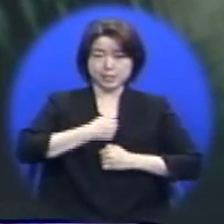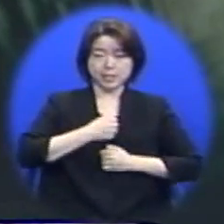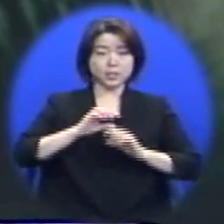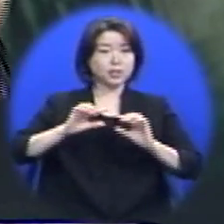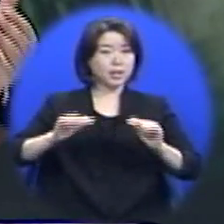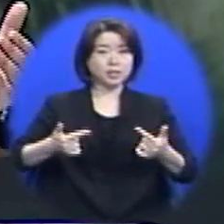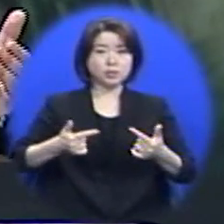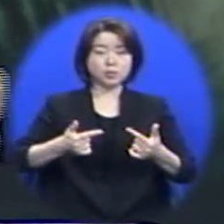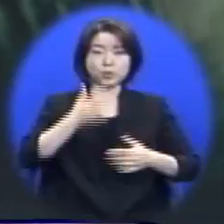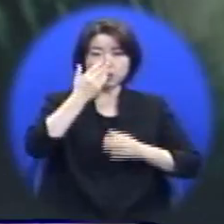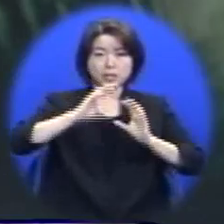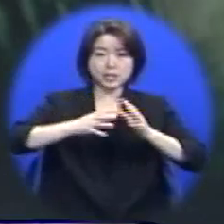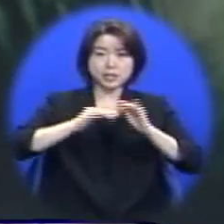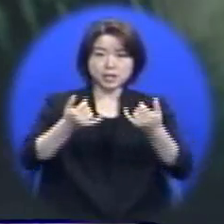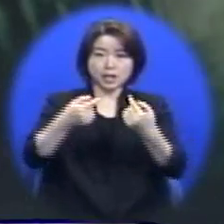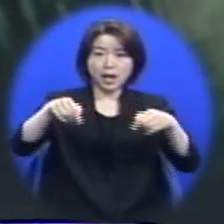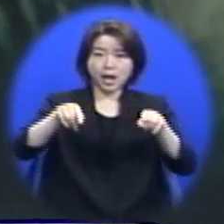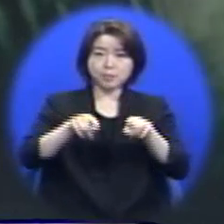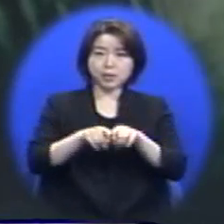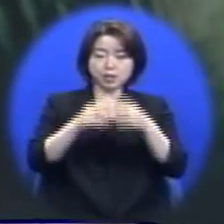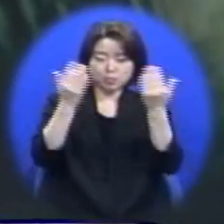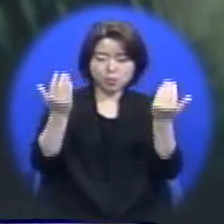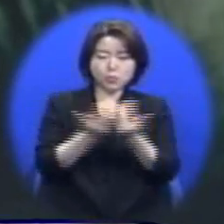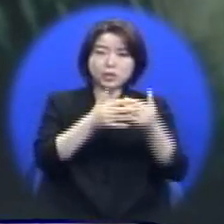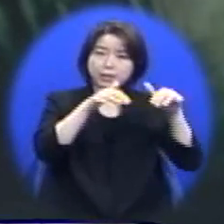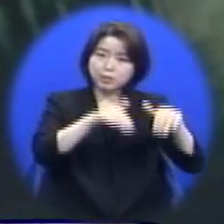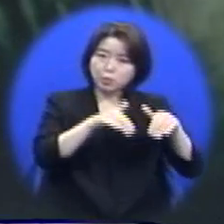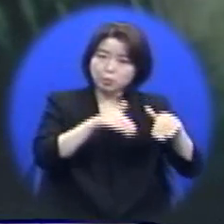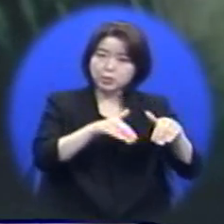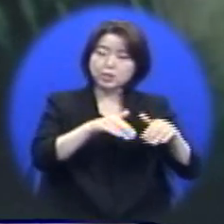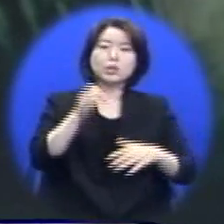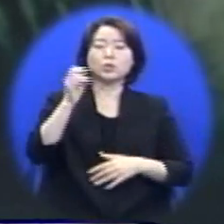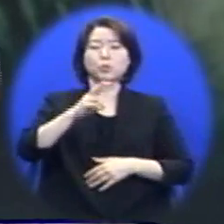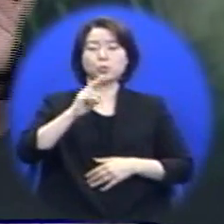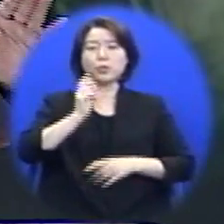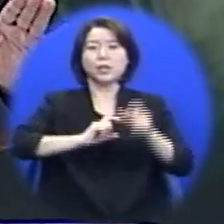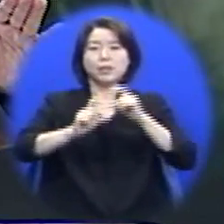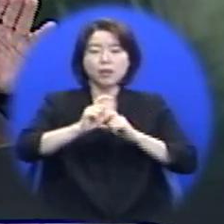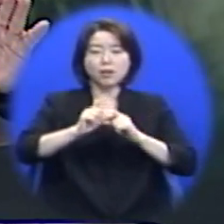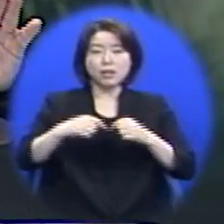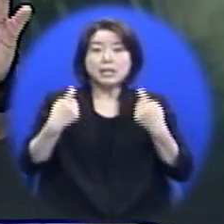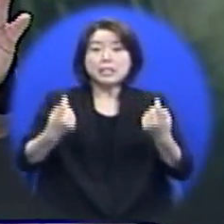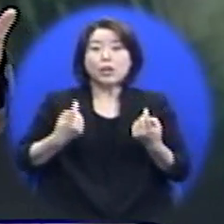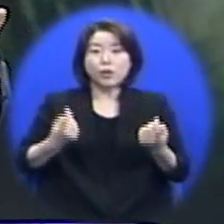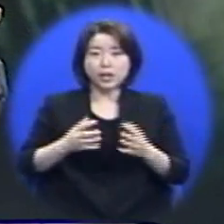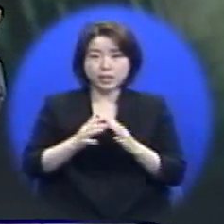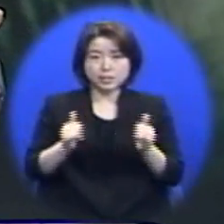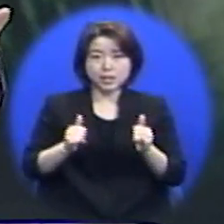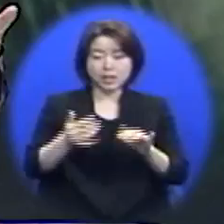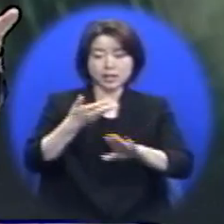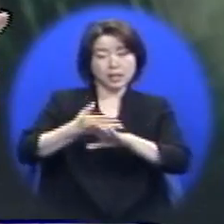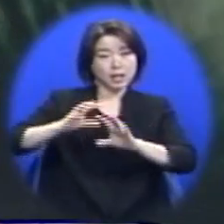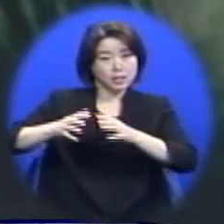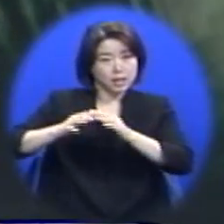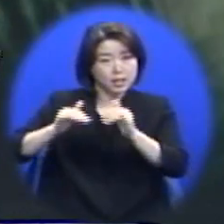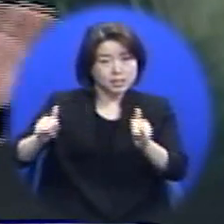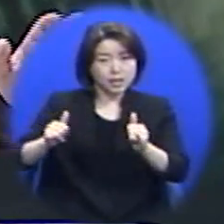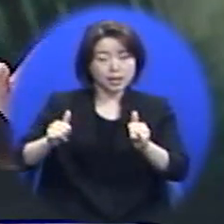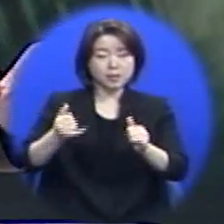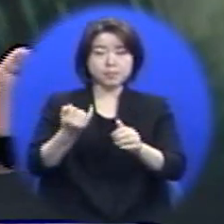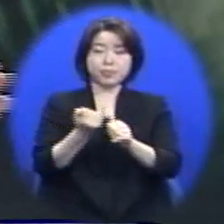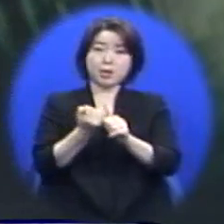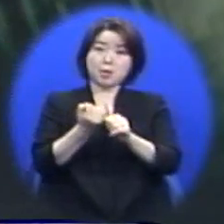이스라엘 백성들과 함께하는 모든 노비나 심지어 나그네, 여행자나 이방인들,